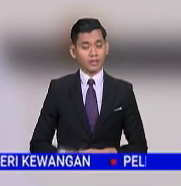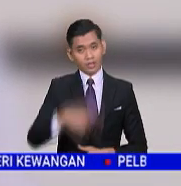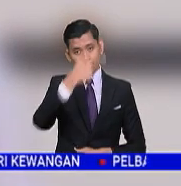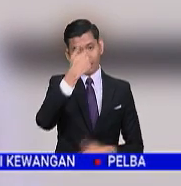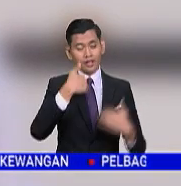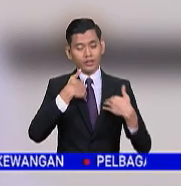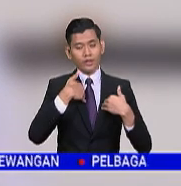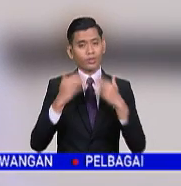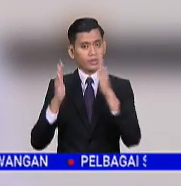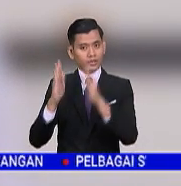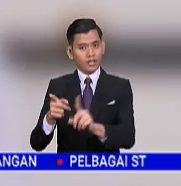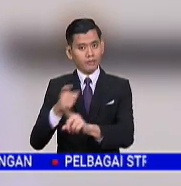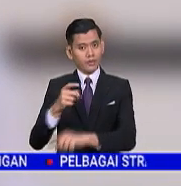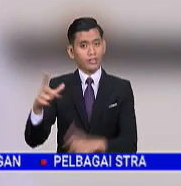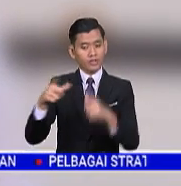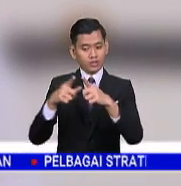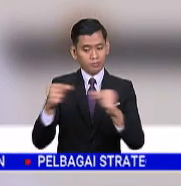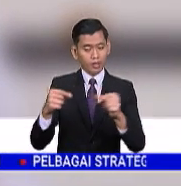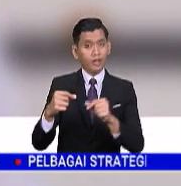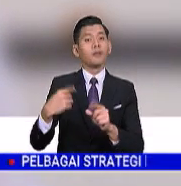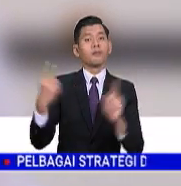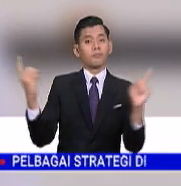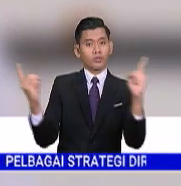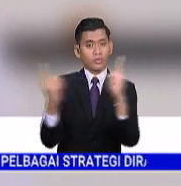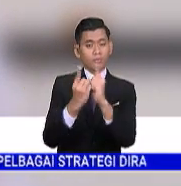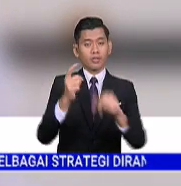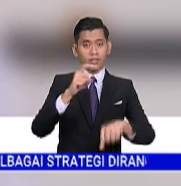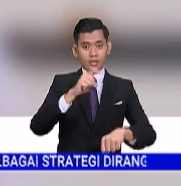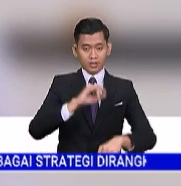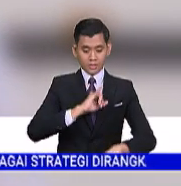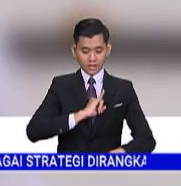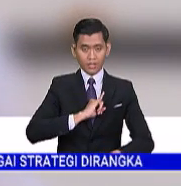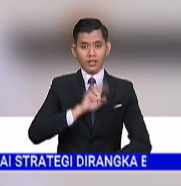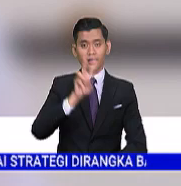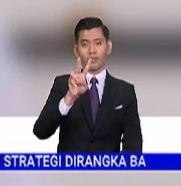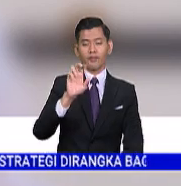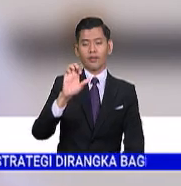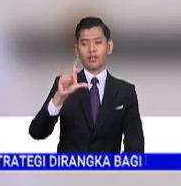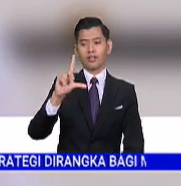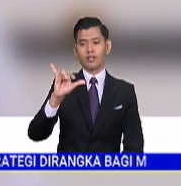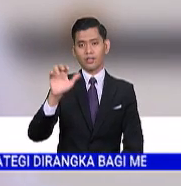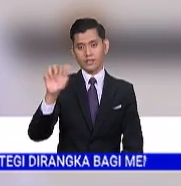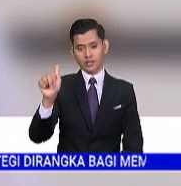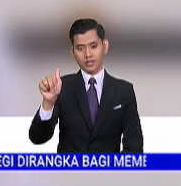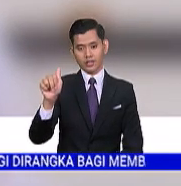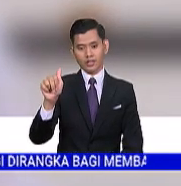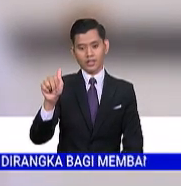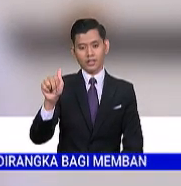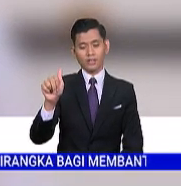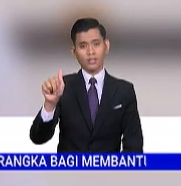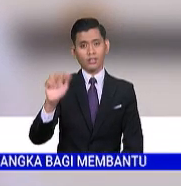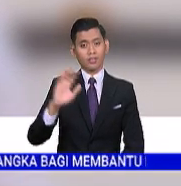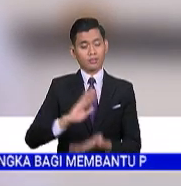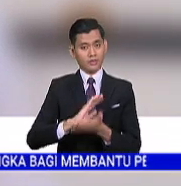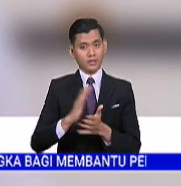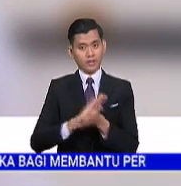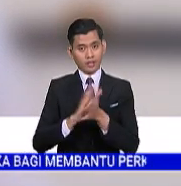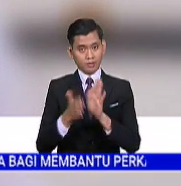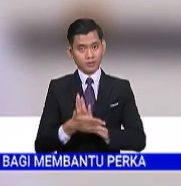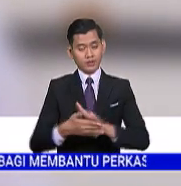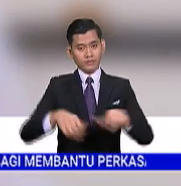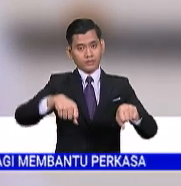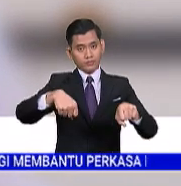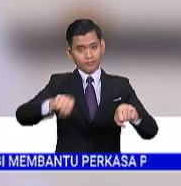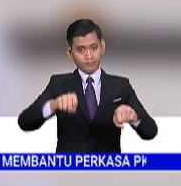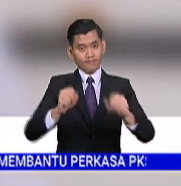Japan dan untuk temu saya di Valencia, perubahan terakhir saya di World Championship as a Moto2 rider, and